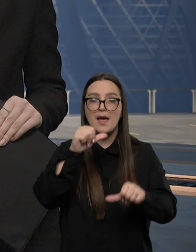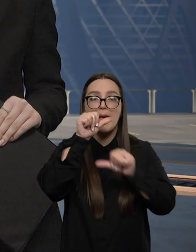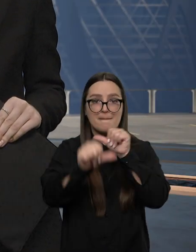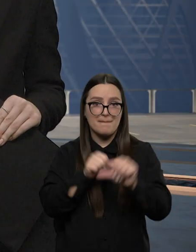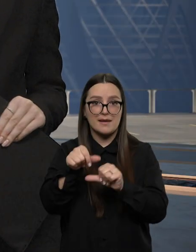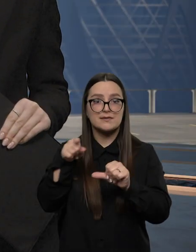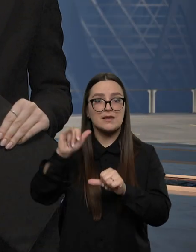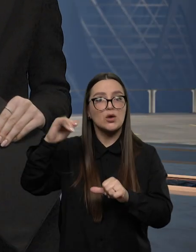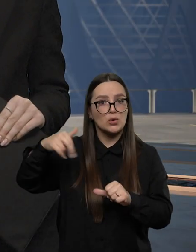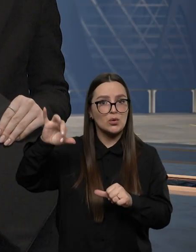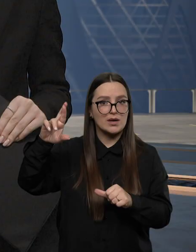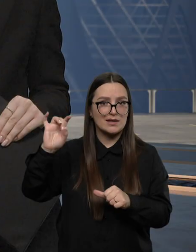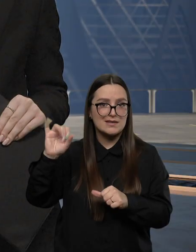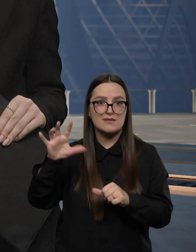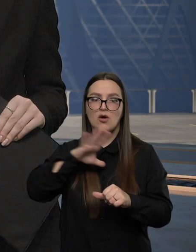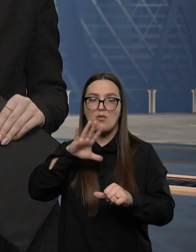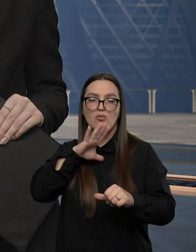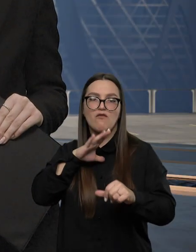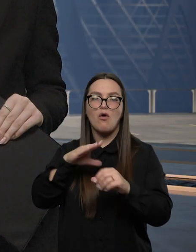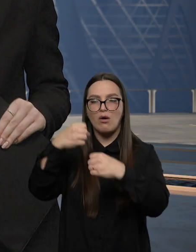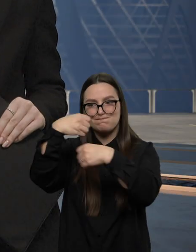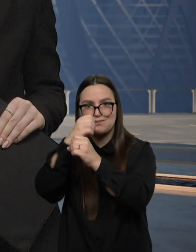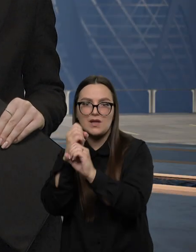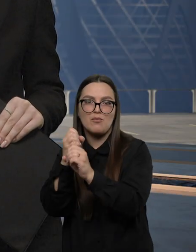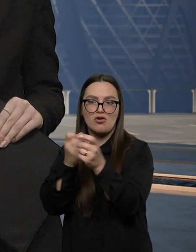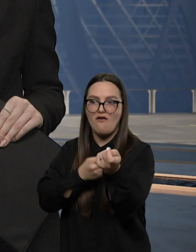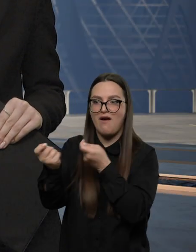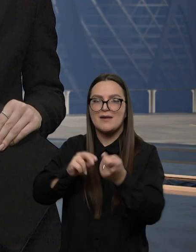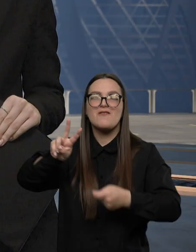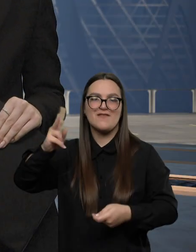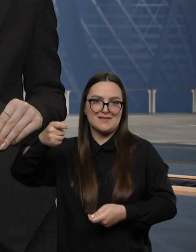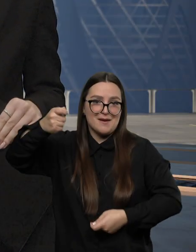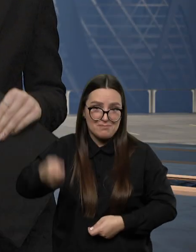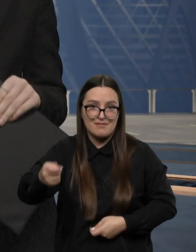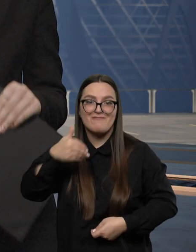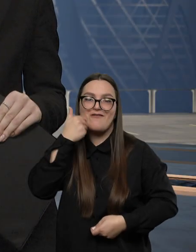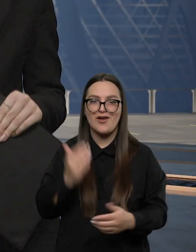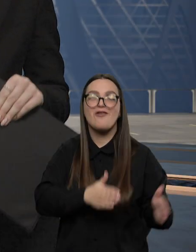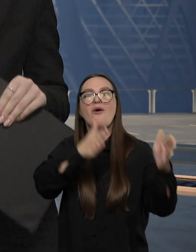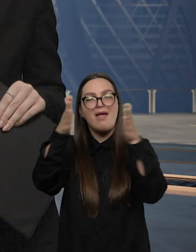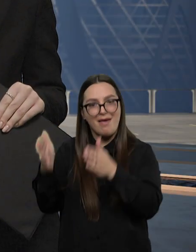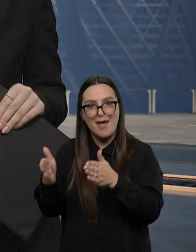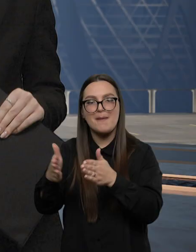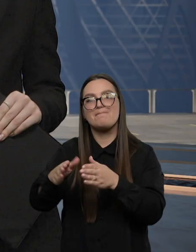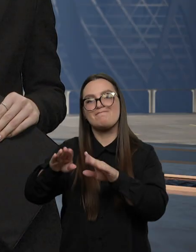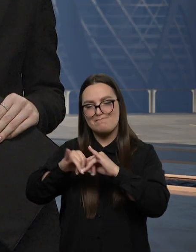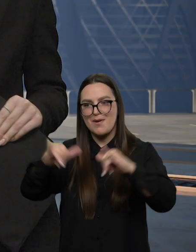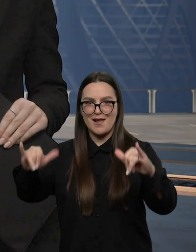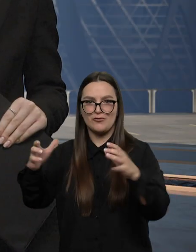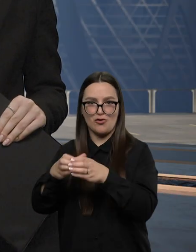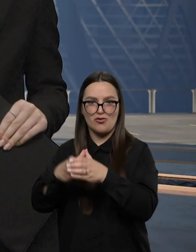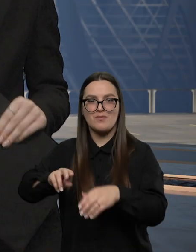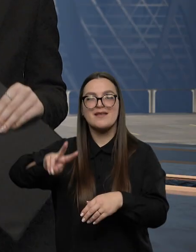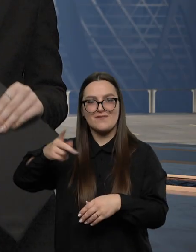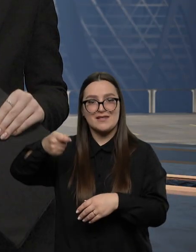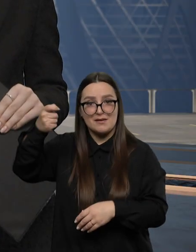1981 Paulikas tapo korporacijos laboratorijų valdymo viceprezidentu, kiek vėliau plėtros grupės vyresniuoju